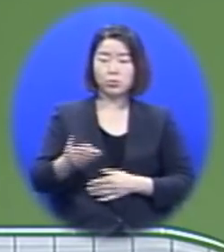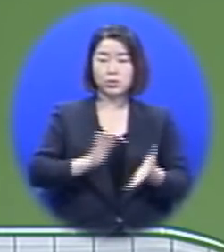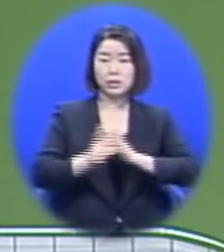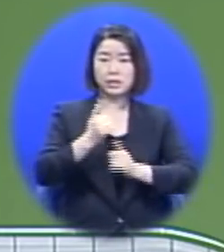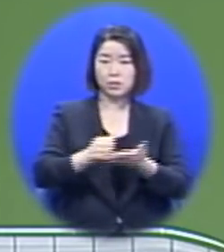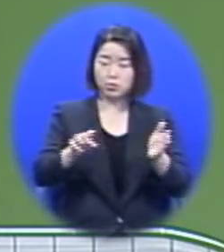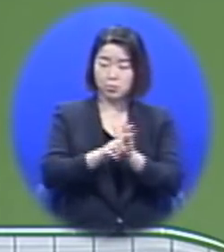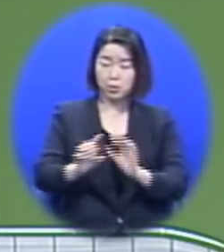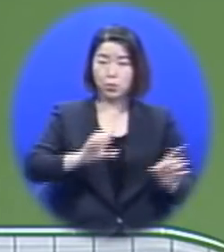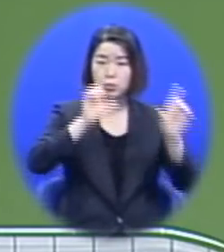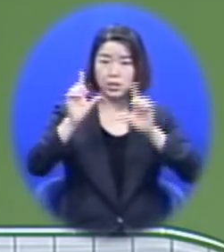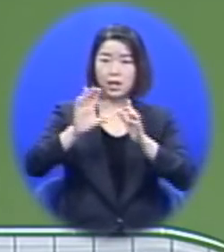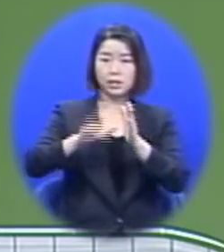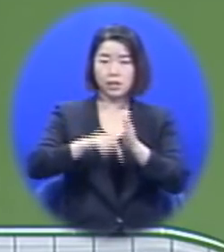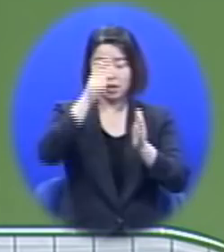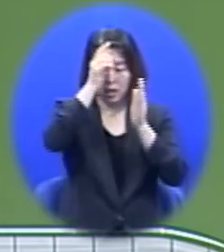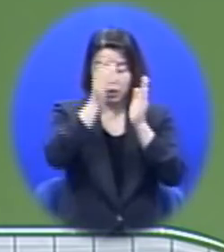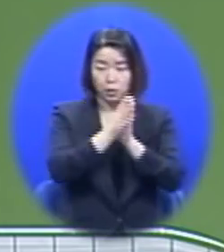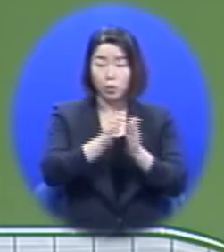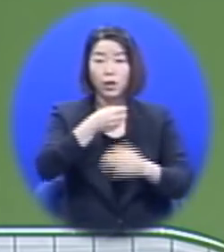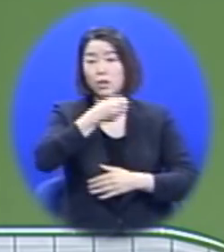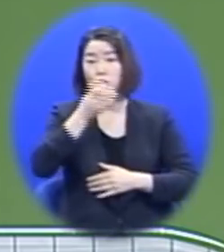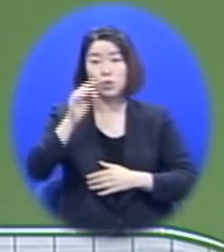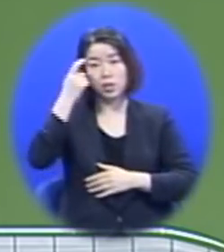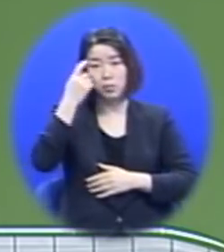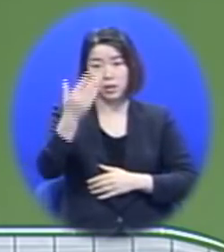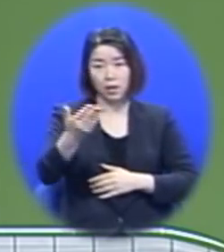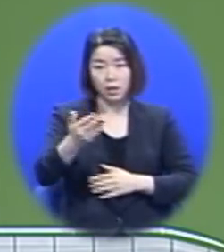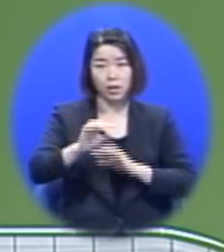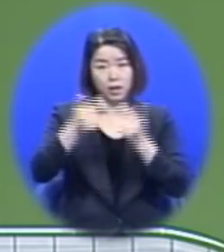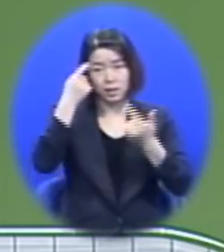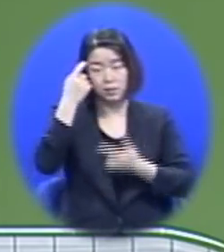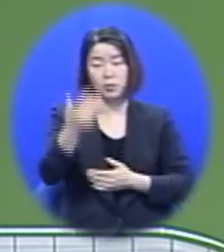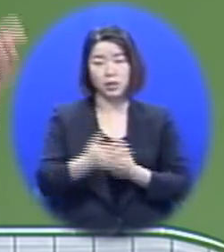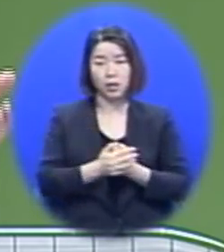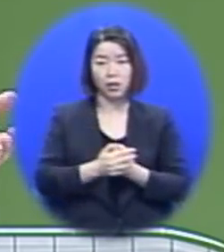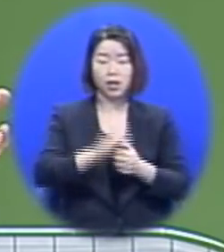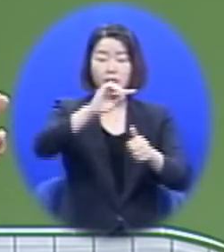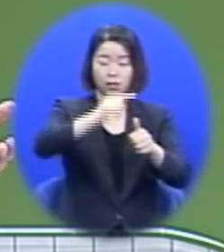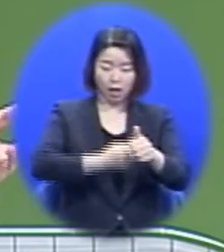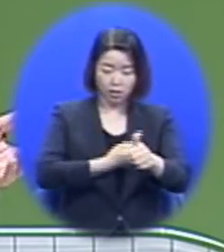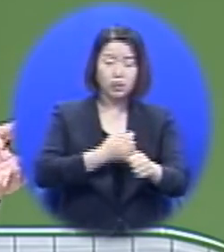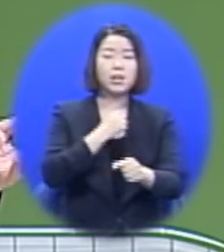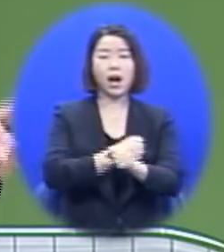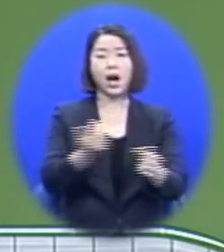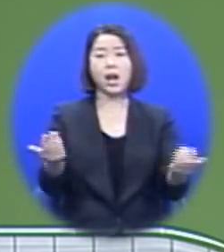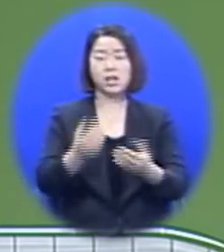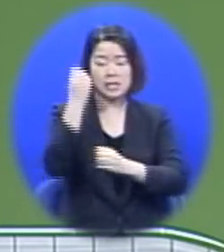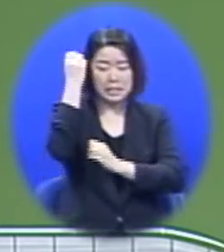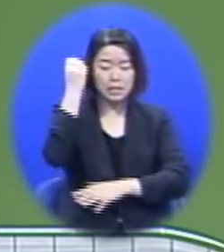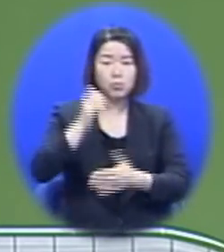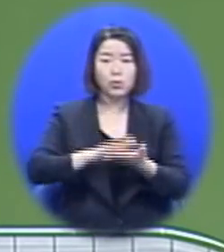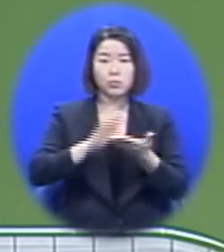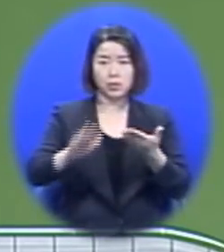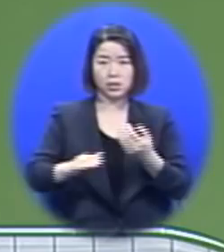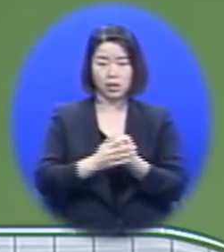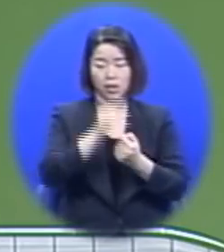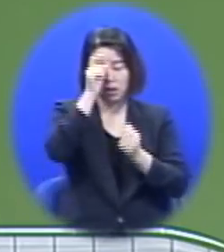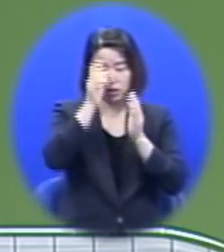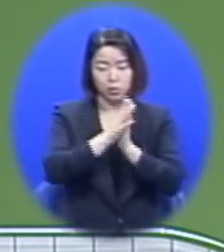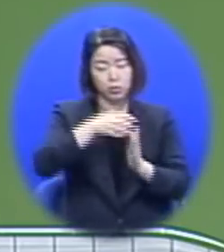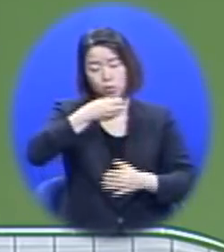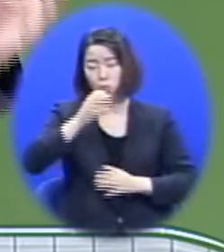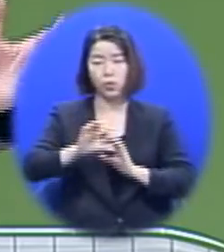믿고 사는데 기도하는 게 유행이에요, 유행 아니에요? 그건 당연히 해야 되는 기본이지 무슨 기도가 유행일 수